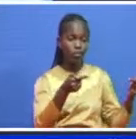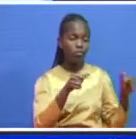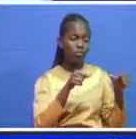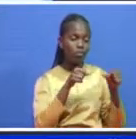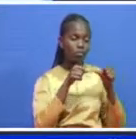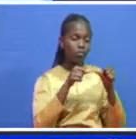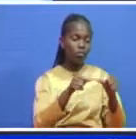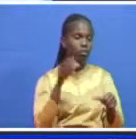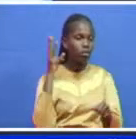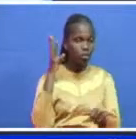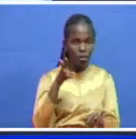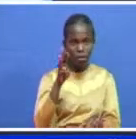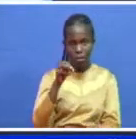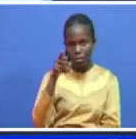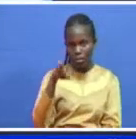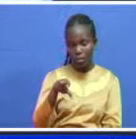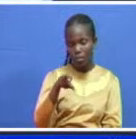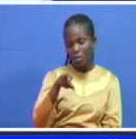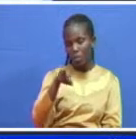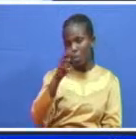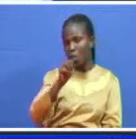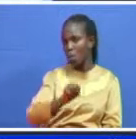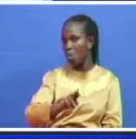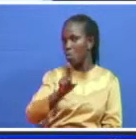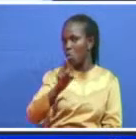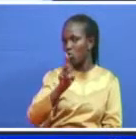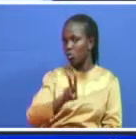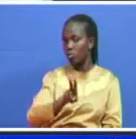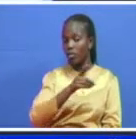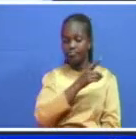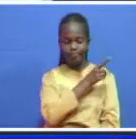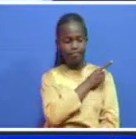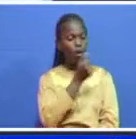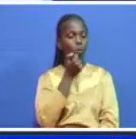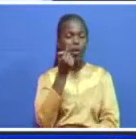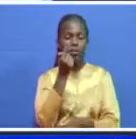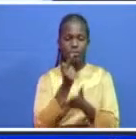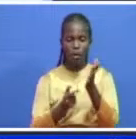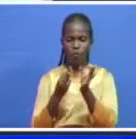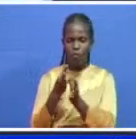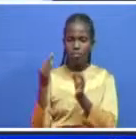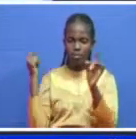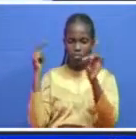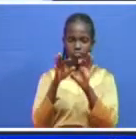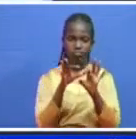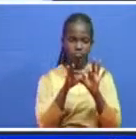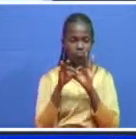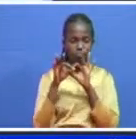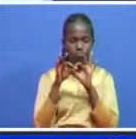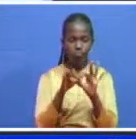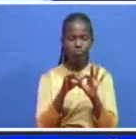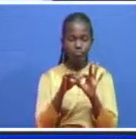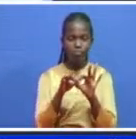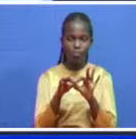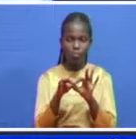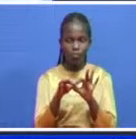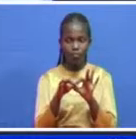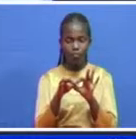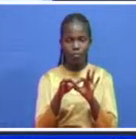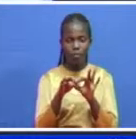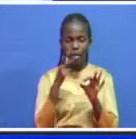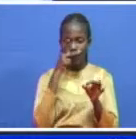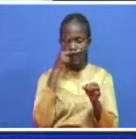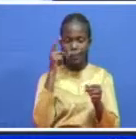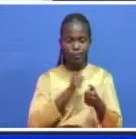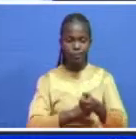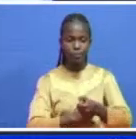ulei moyumbe wa Kitui cha kati Dr. Makali Mulu Eweta edhi wa Azimio kana kedhi wa Azimio ni ya kwa tiemba undongo ya